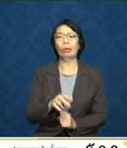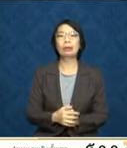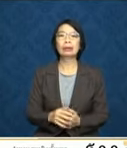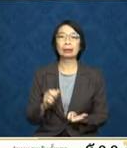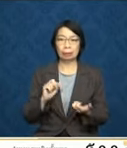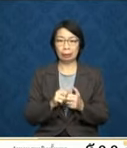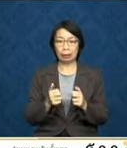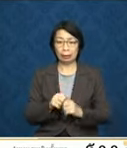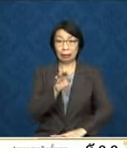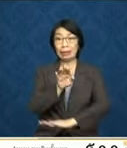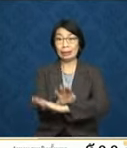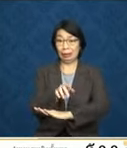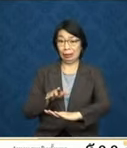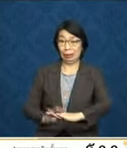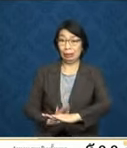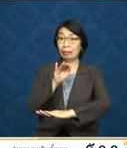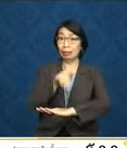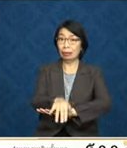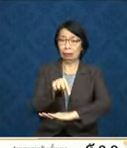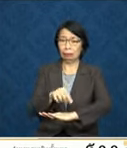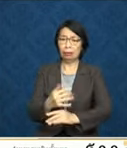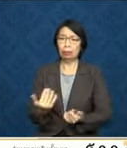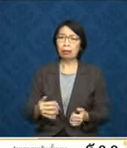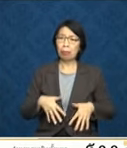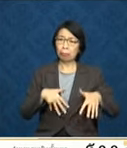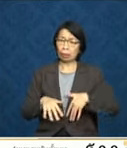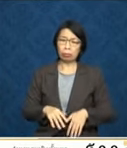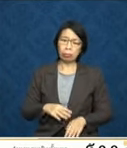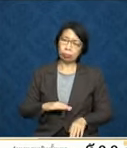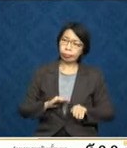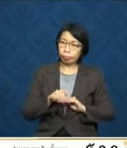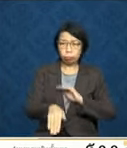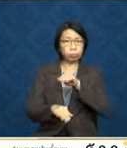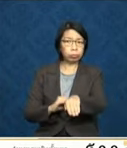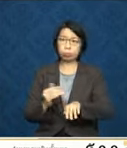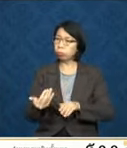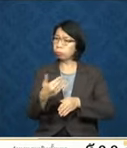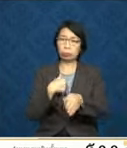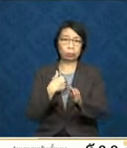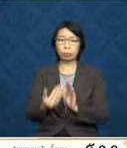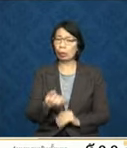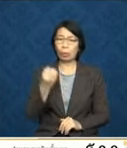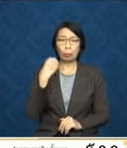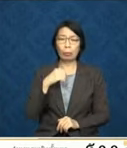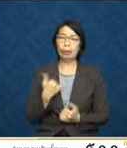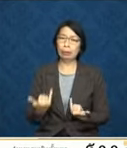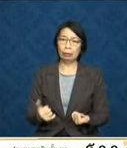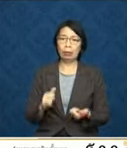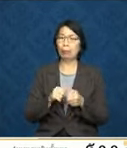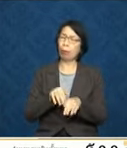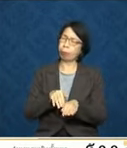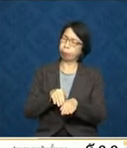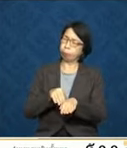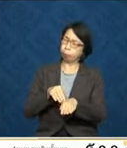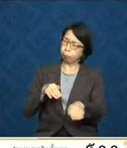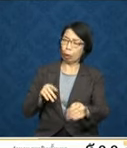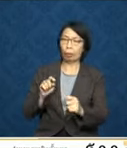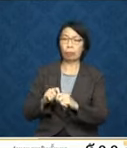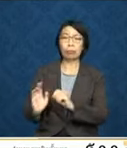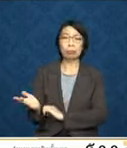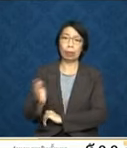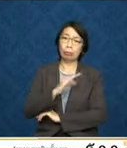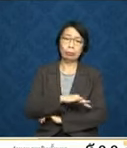ซึ่งจุดตัดดังกล่าวเป็นถนนที่ประชาชนใช้สัญจรเป็นจำนวนมากส่งผลให้มีการจราจรติดขัดอย่างรุนแรงในช่วงเวลาเร่งรีบ